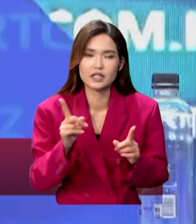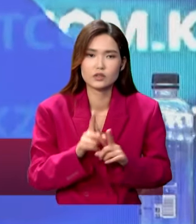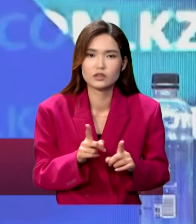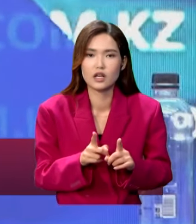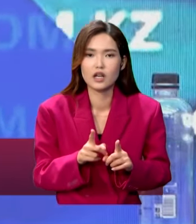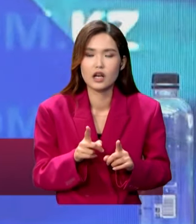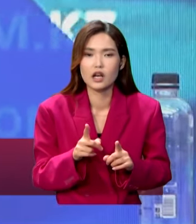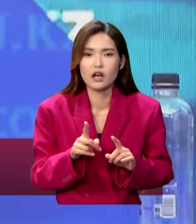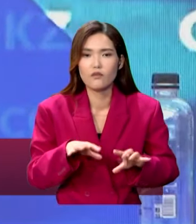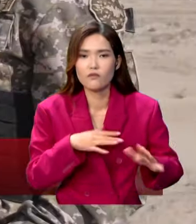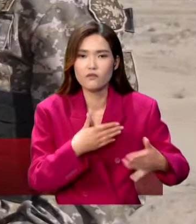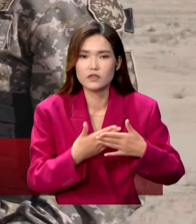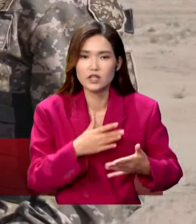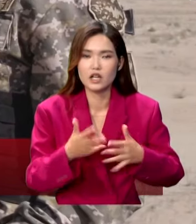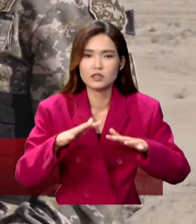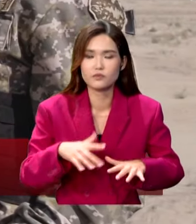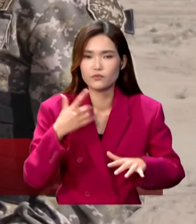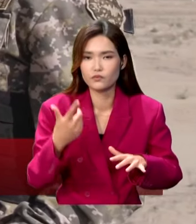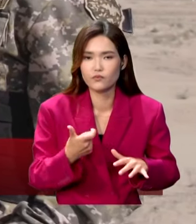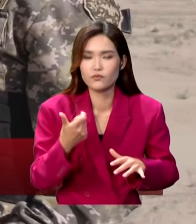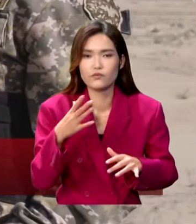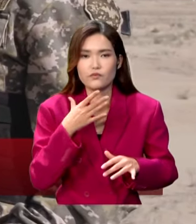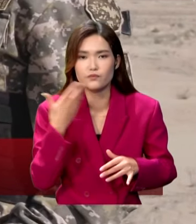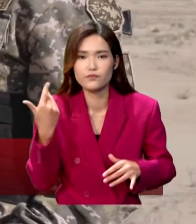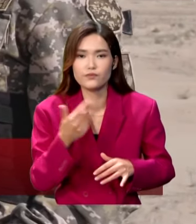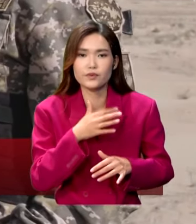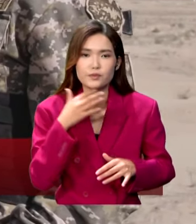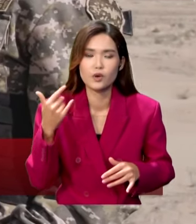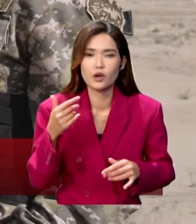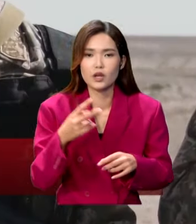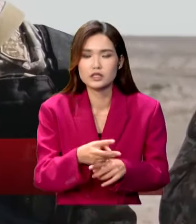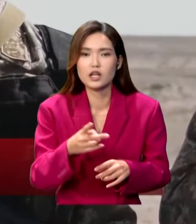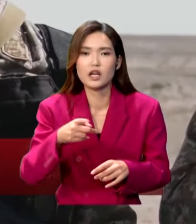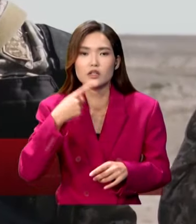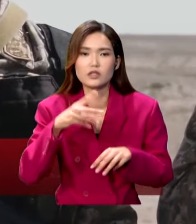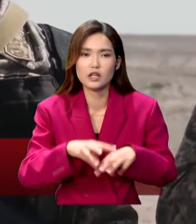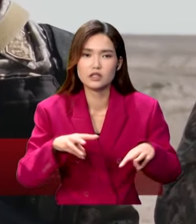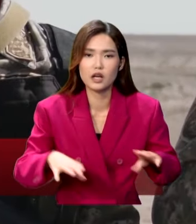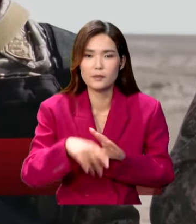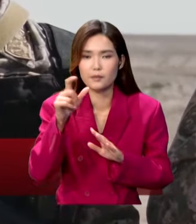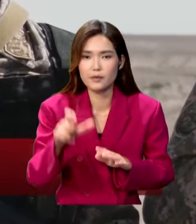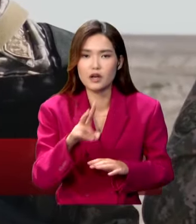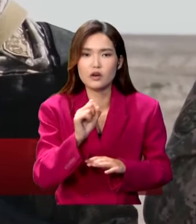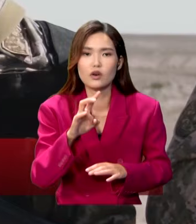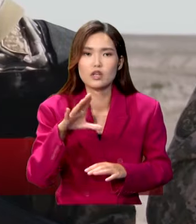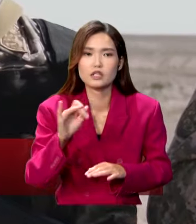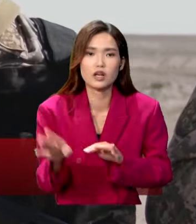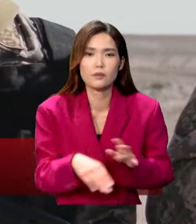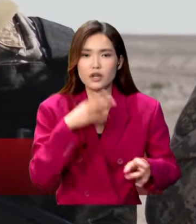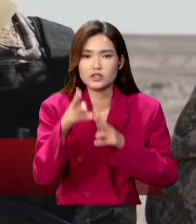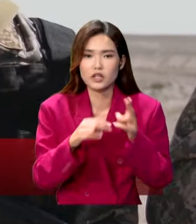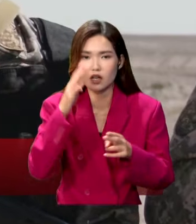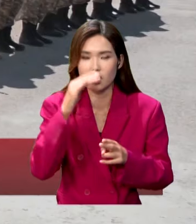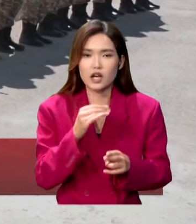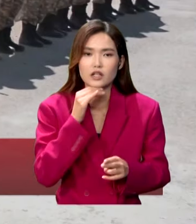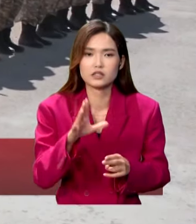как бы перемен место а е в армии Нет вымогательства по словам депутата лиса Константина Аверина после жалоб родителей Была